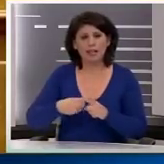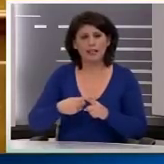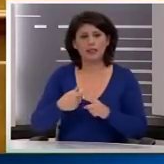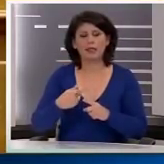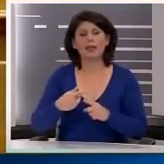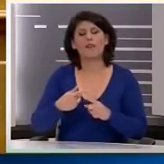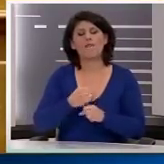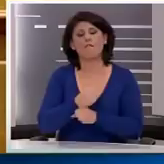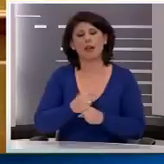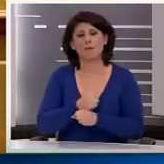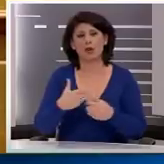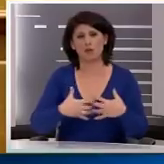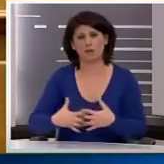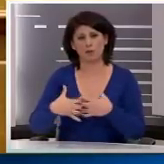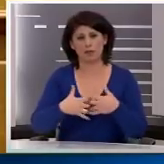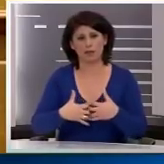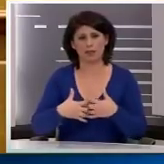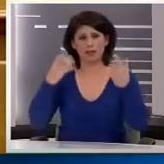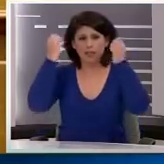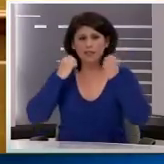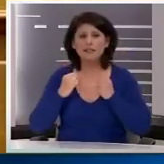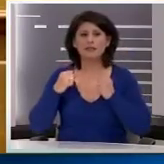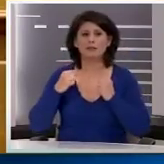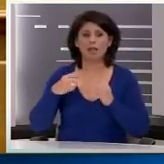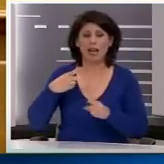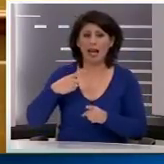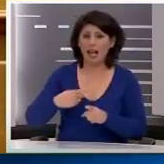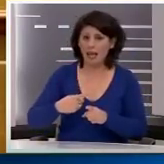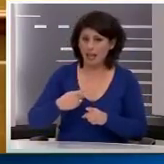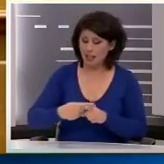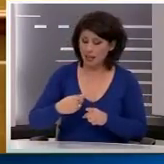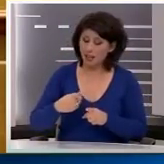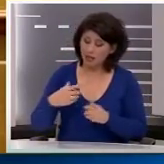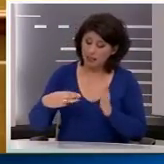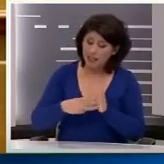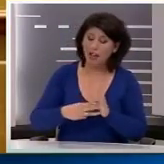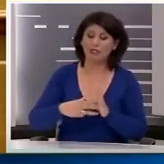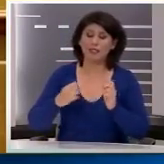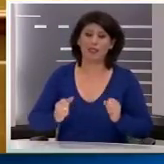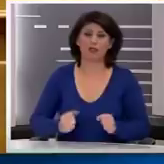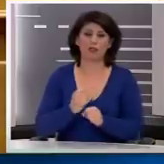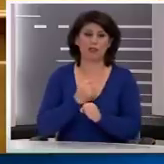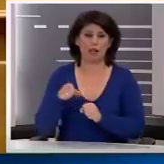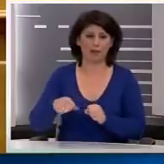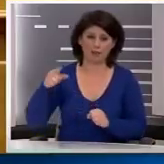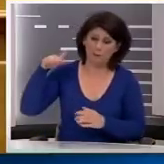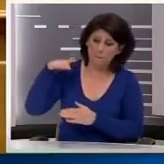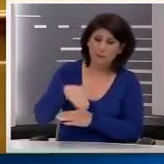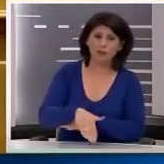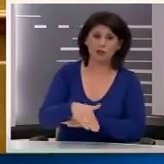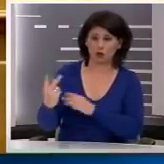απώλεια χιλιάδων θέσεων εργασίας. Αυτή η δραματική μείωση στο κατηγορητήριό